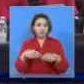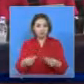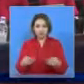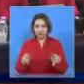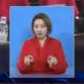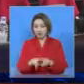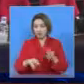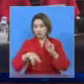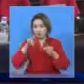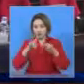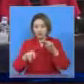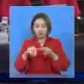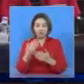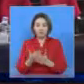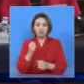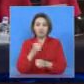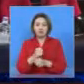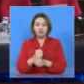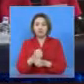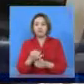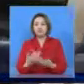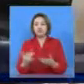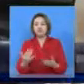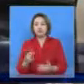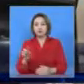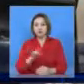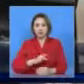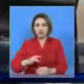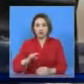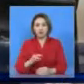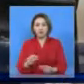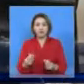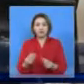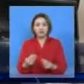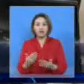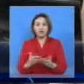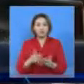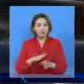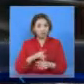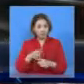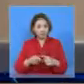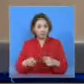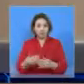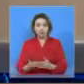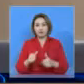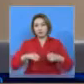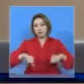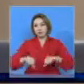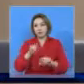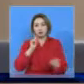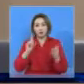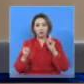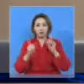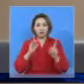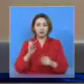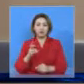беріледі. Құрылыс монтаждау жұмысына жергілікті және республикалық бюджеттен қаржы бөлінген. Тұрақты комиссия отырысында